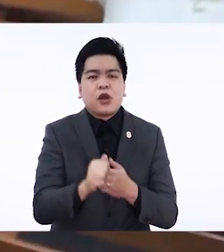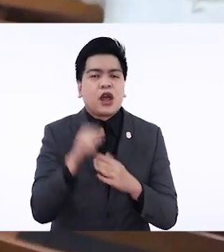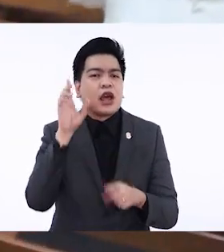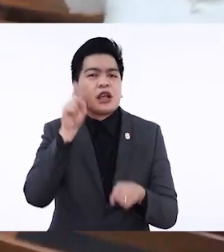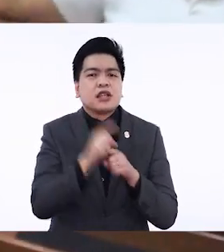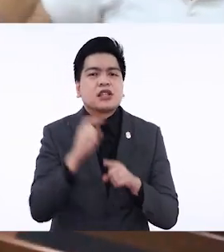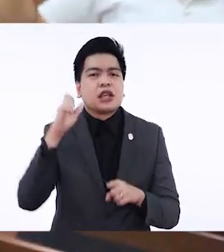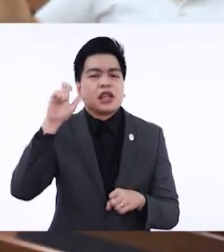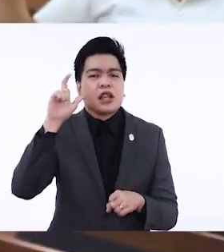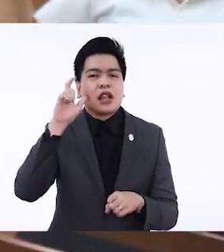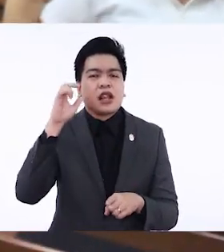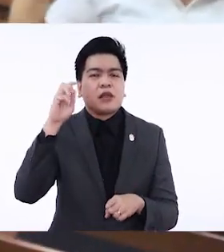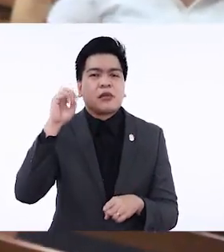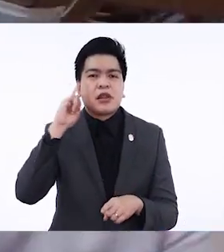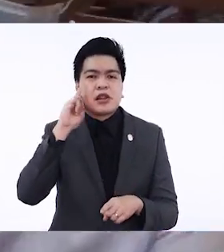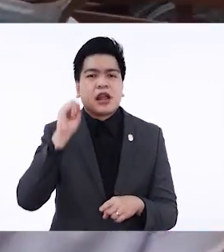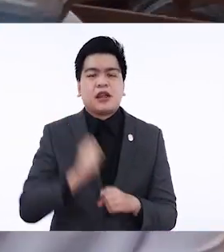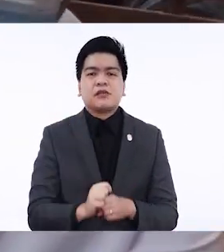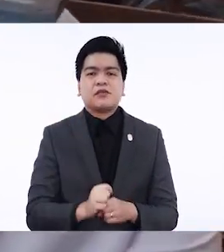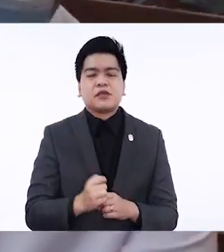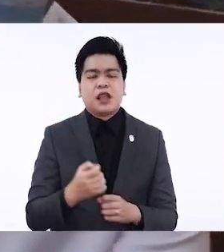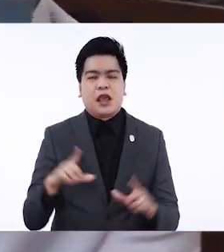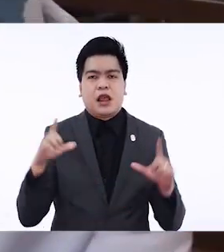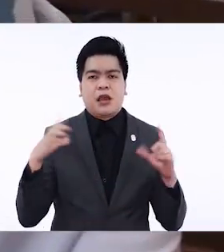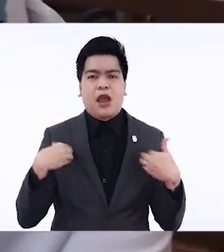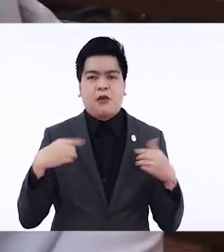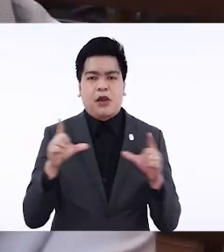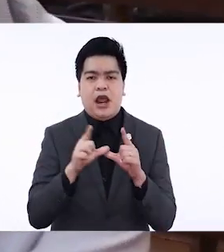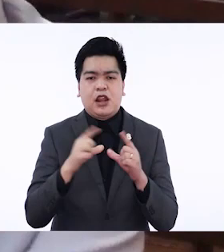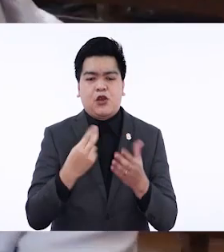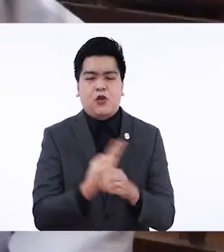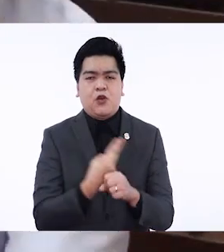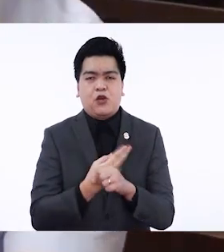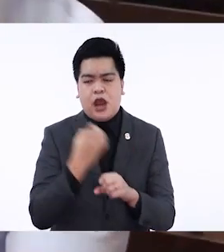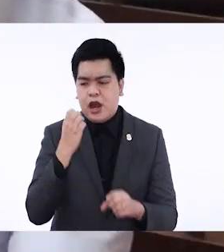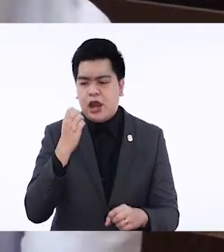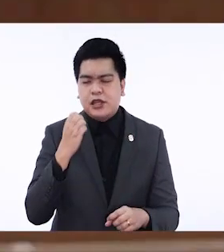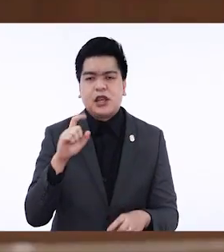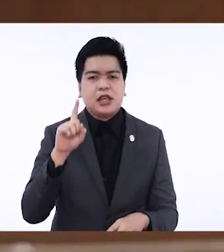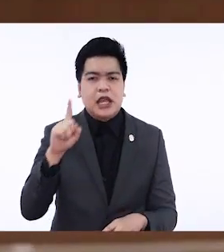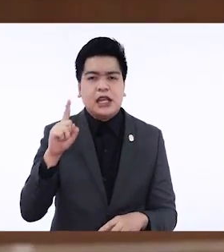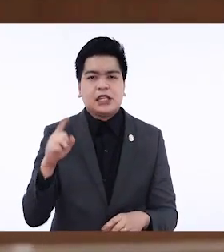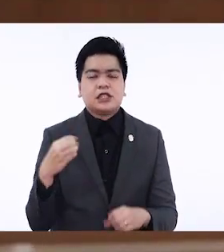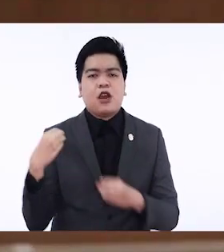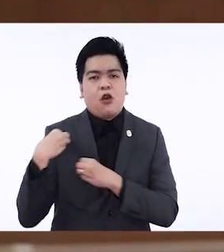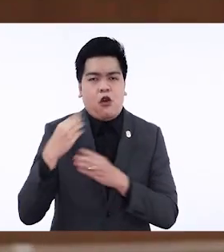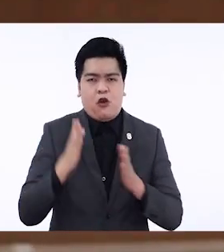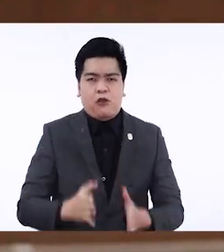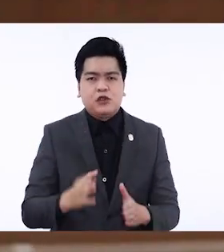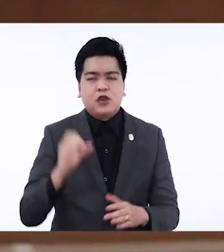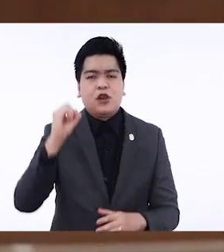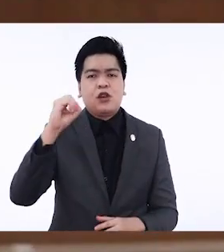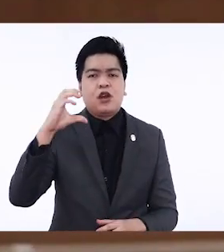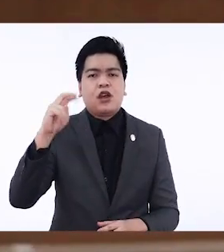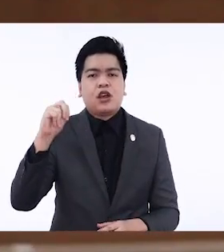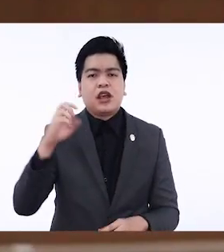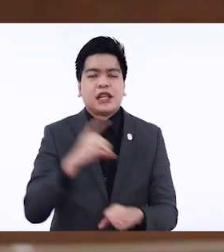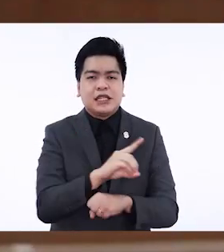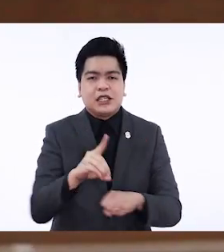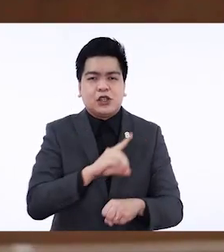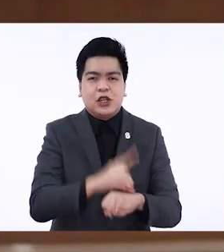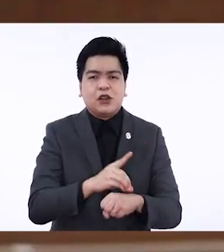Education, NTC license sa paggamit ng two-way radio at isang may tungkulin sa kapisan ng SCAN ng distrito.